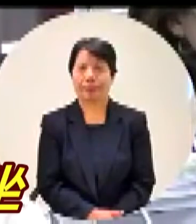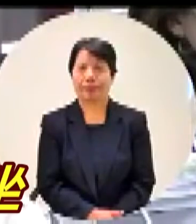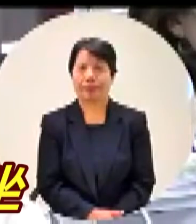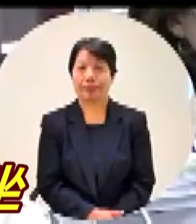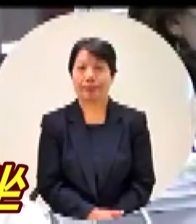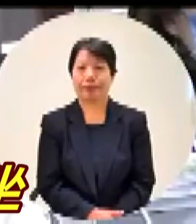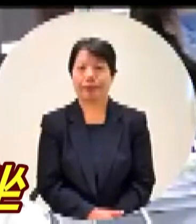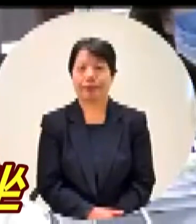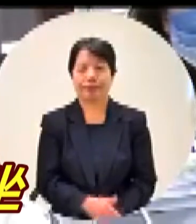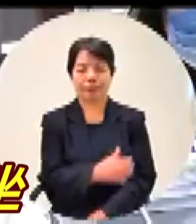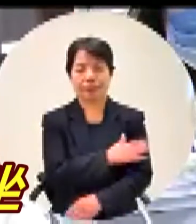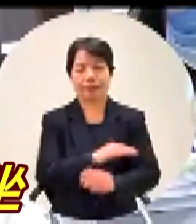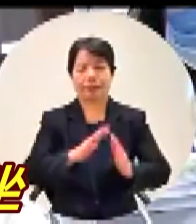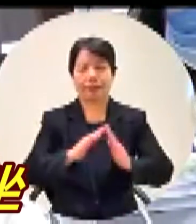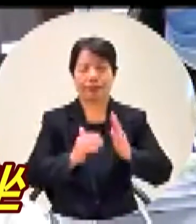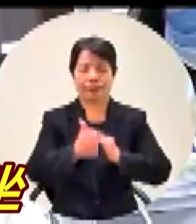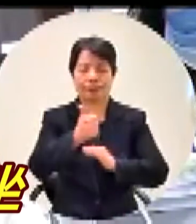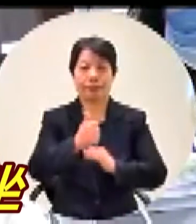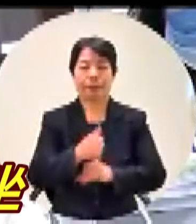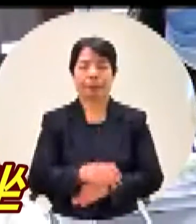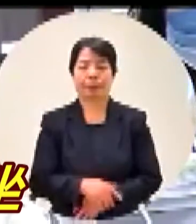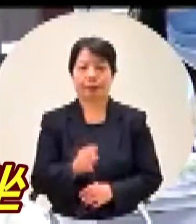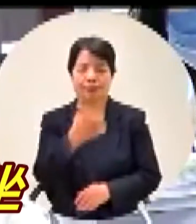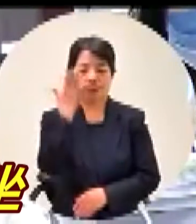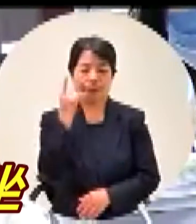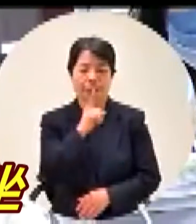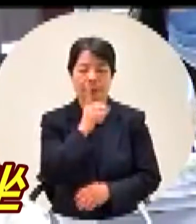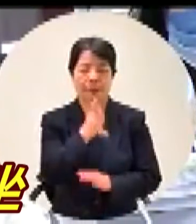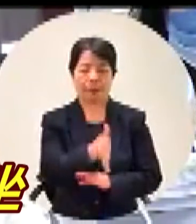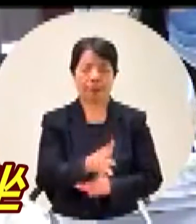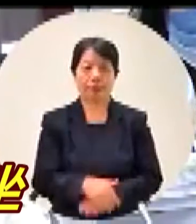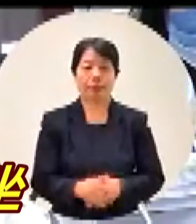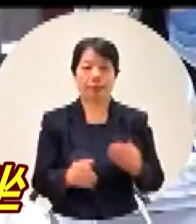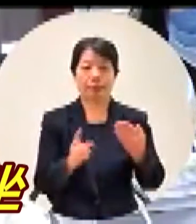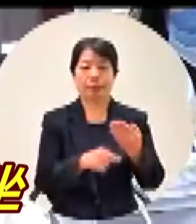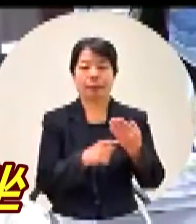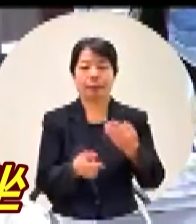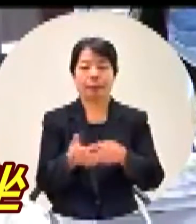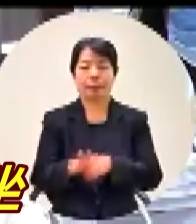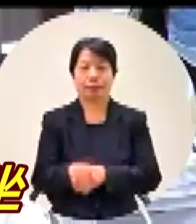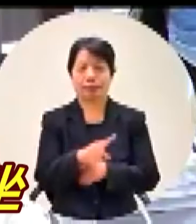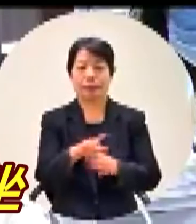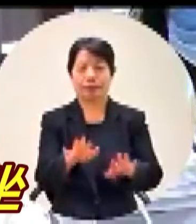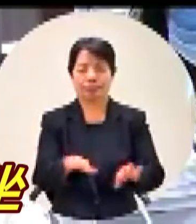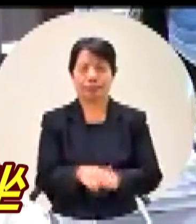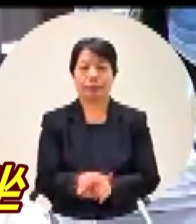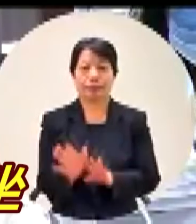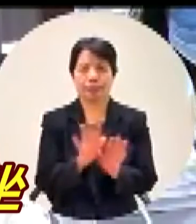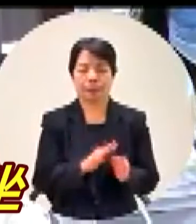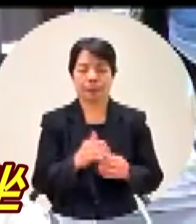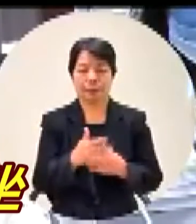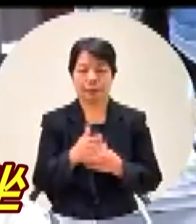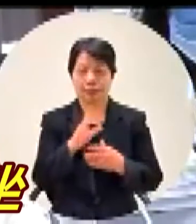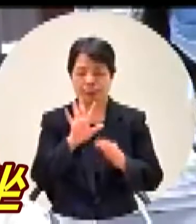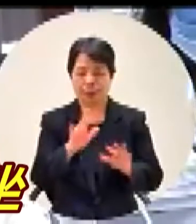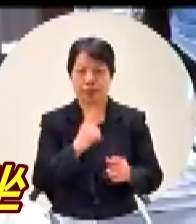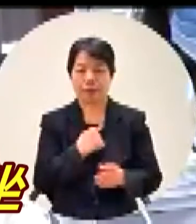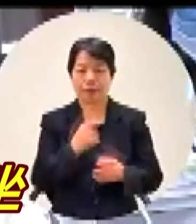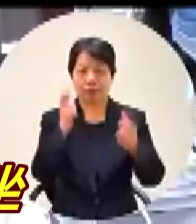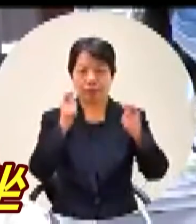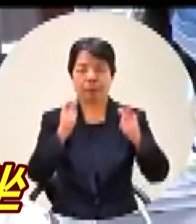陈吉迈市长，你过去说九条人命怎么会没有情绪？我是高雄市议员，我第一届